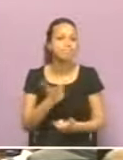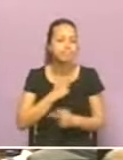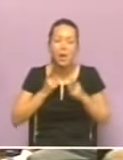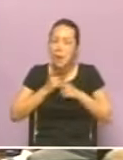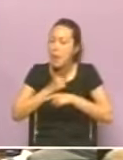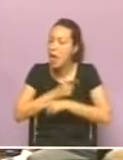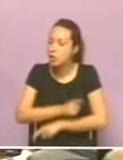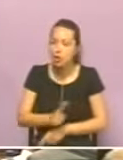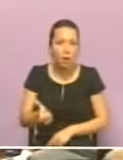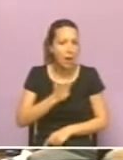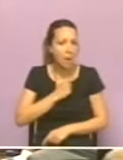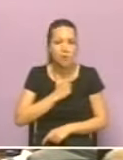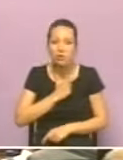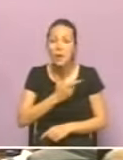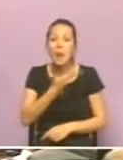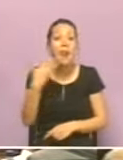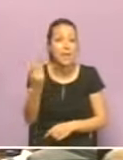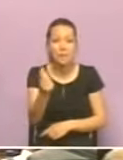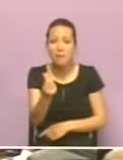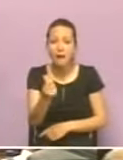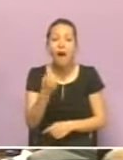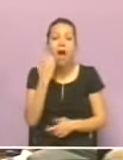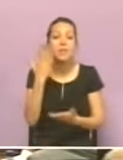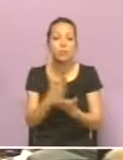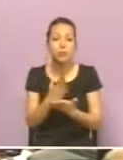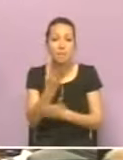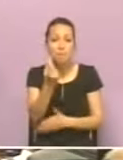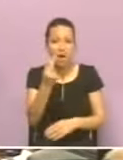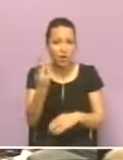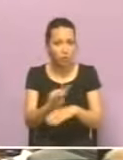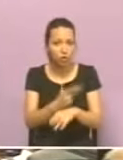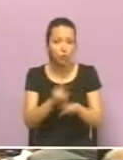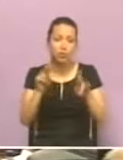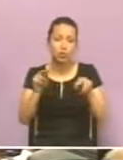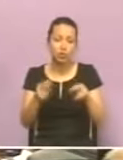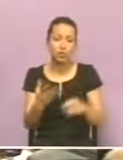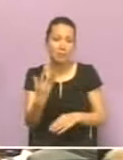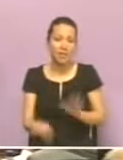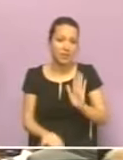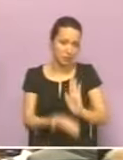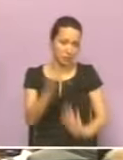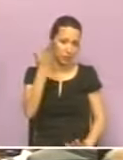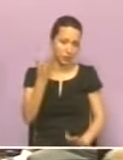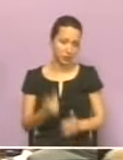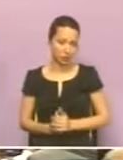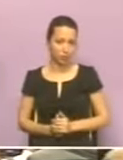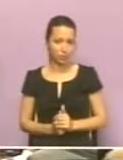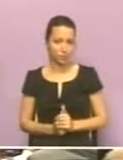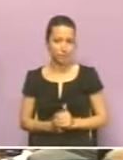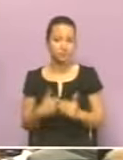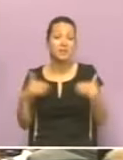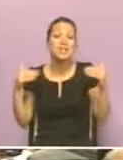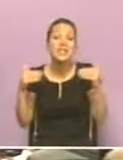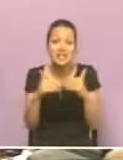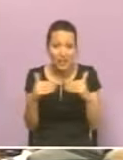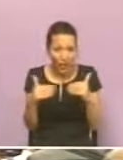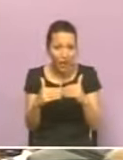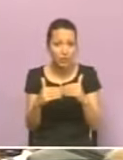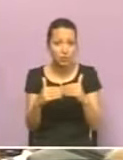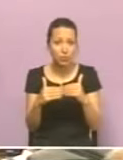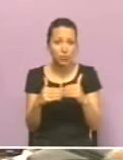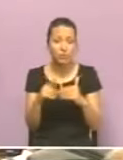para nema. Kada bude para u državi, moći će da se plate povećaju. Slažemo se naravno sa tim